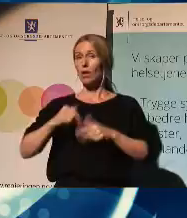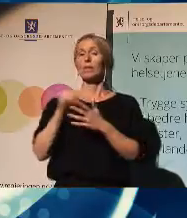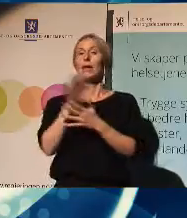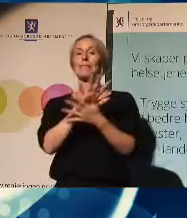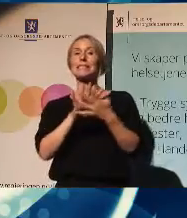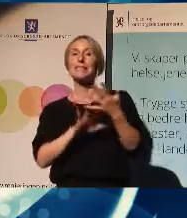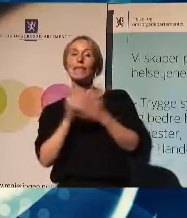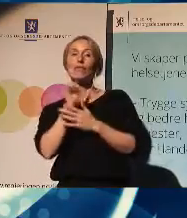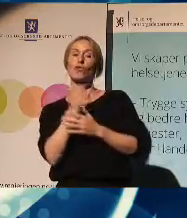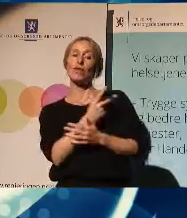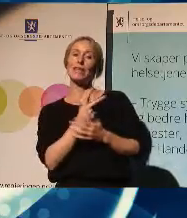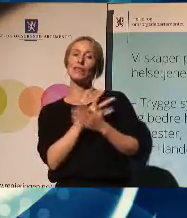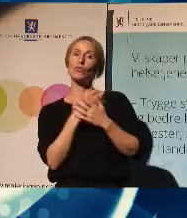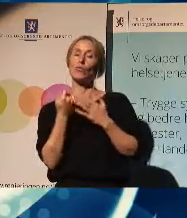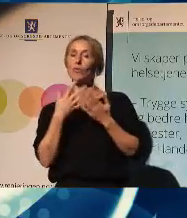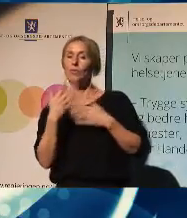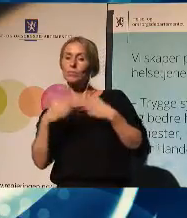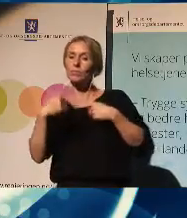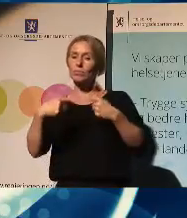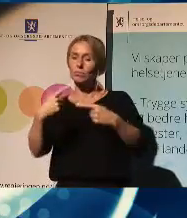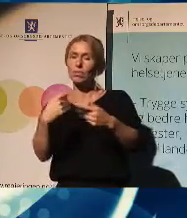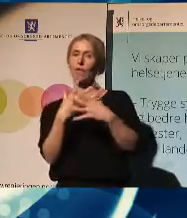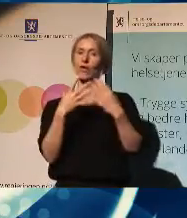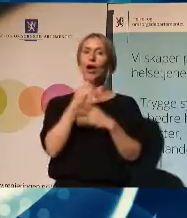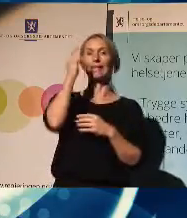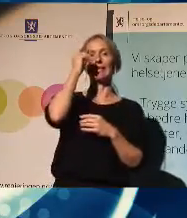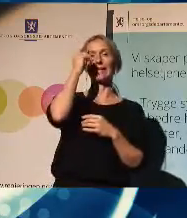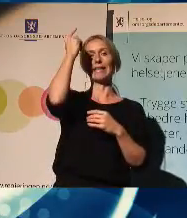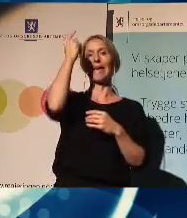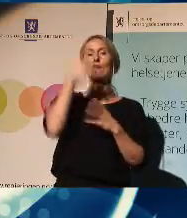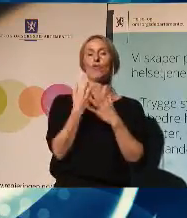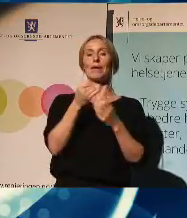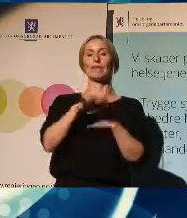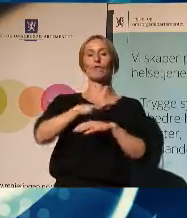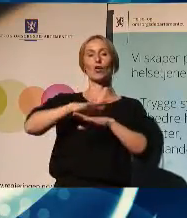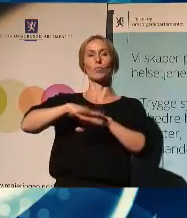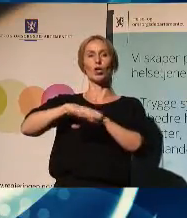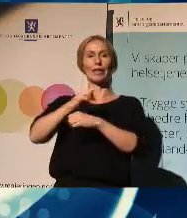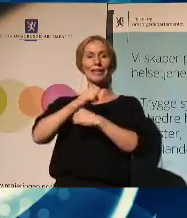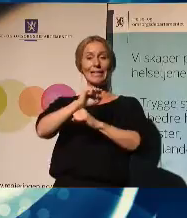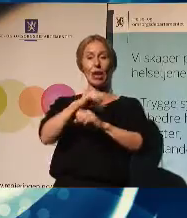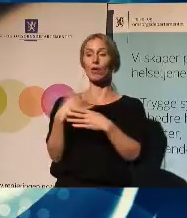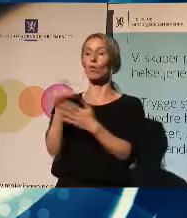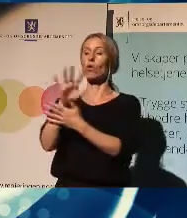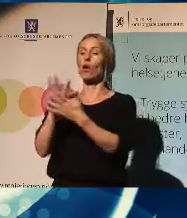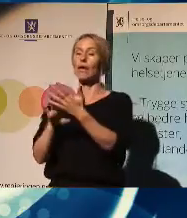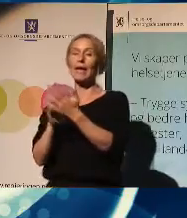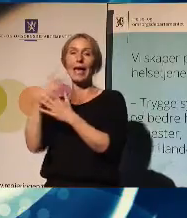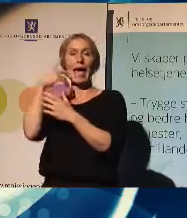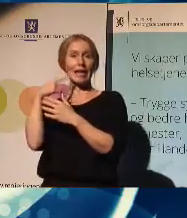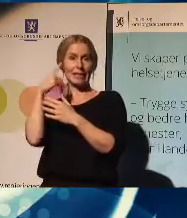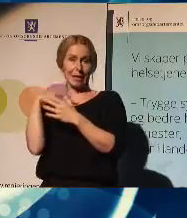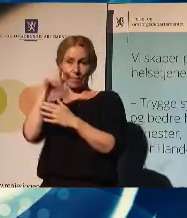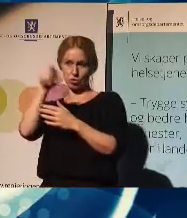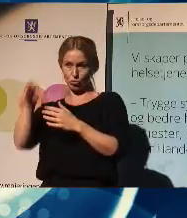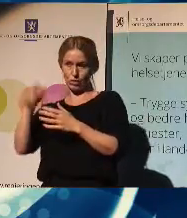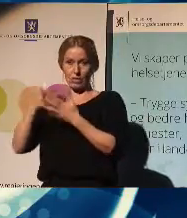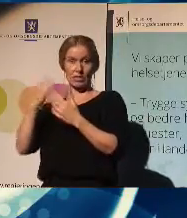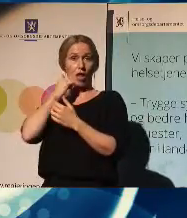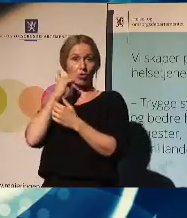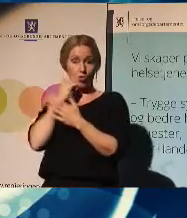hvordan vi gikk frem fra en idé om at det et forebyggende tiltak å kartlegge eldre menneskers alkoholvaner